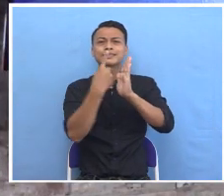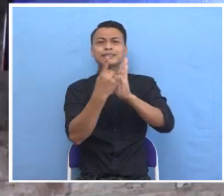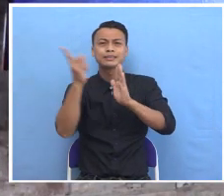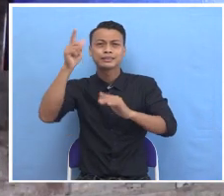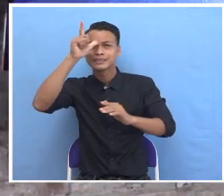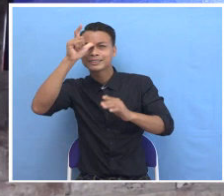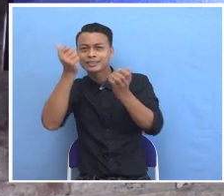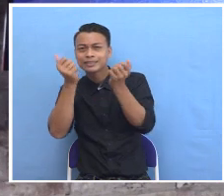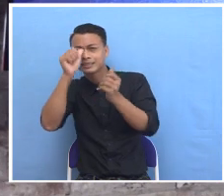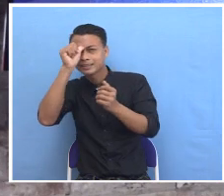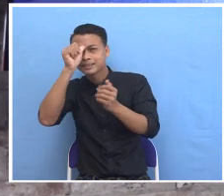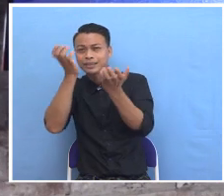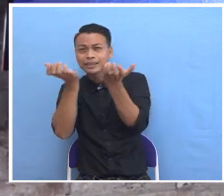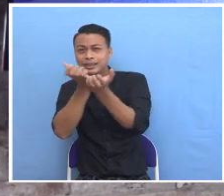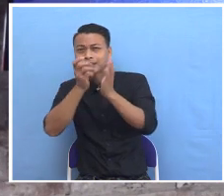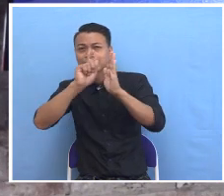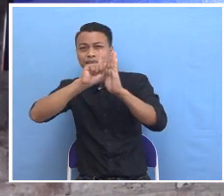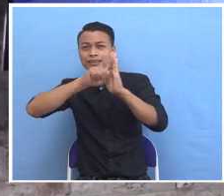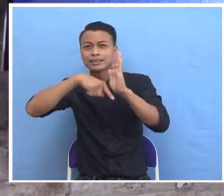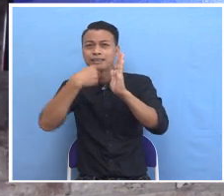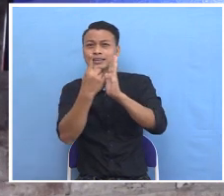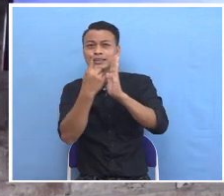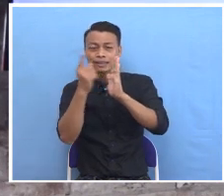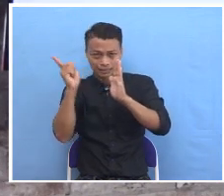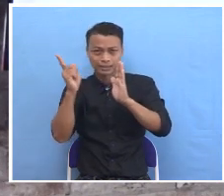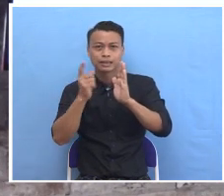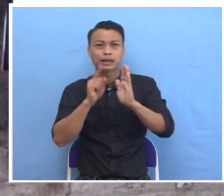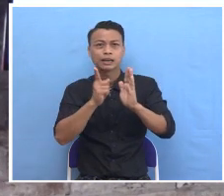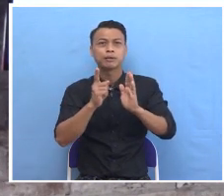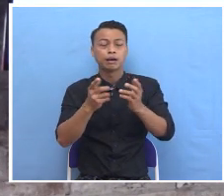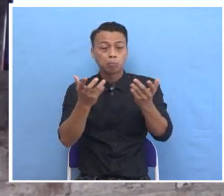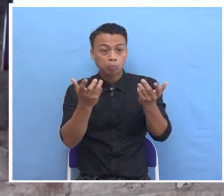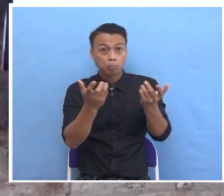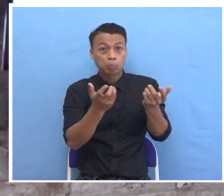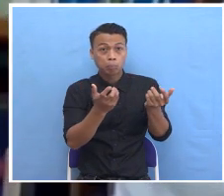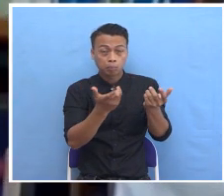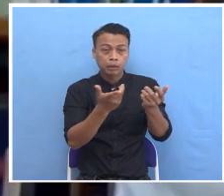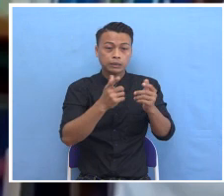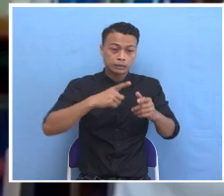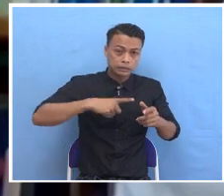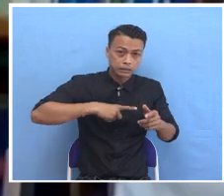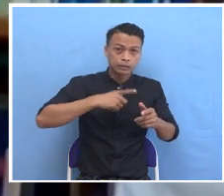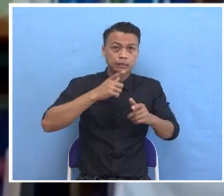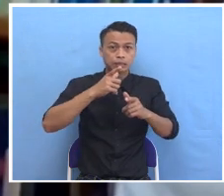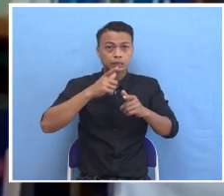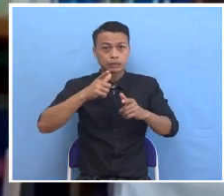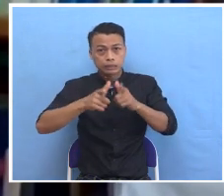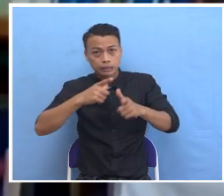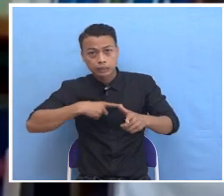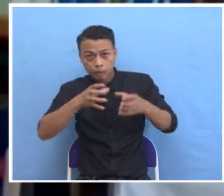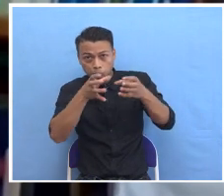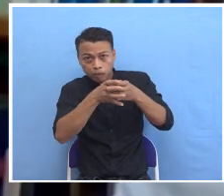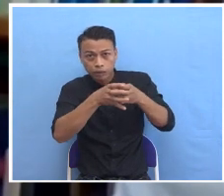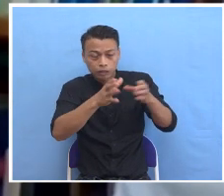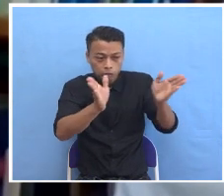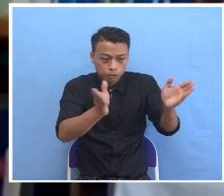တယ်နှစ်ခုပေါင်းပြီးတော့ဒီကက်ဘေးကိုကာဝတ်တားစီကိုကြိုးစားကြတာရှိဗမာပြည်လက်ခုတိုင်းမျိုးတွေလုပ်ဒါပေမဲ့တစ်ဖက်နဲ့တစ်ဖက်က